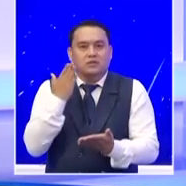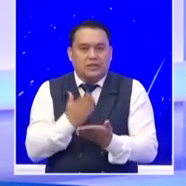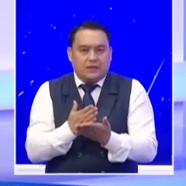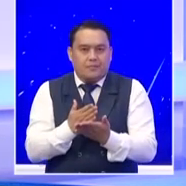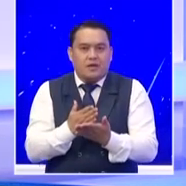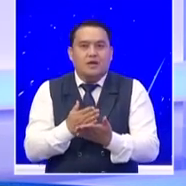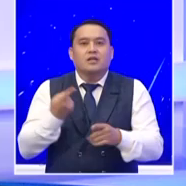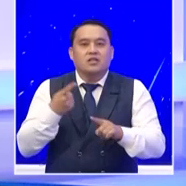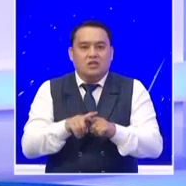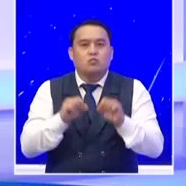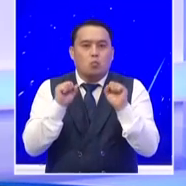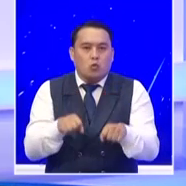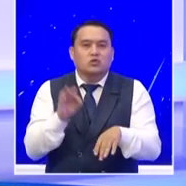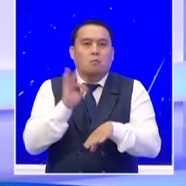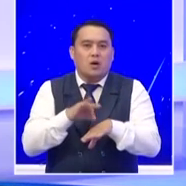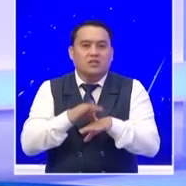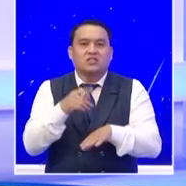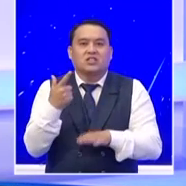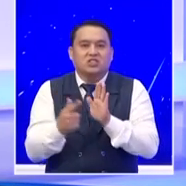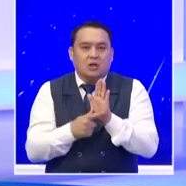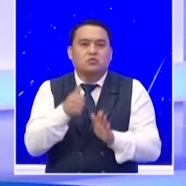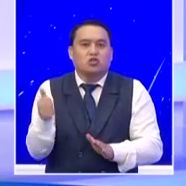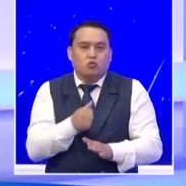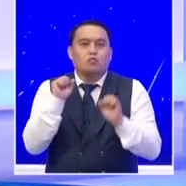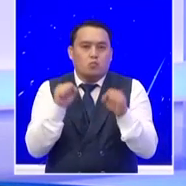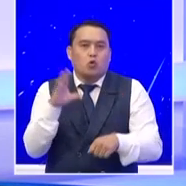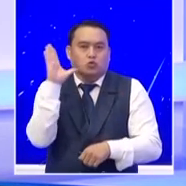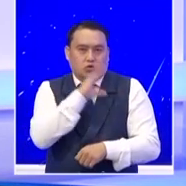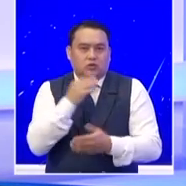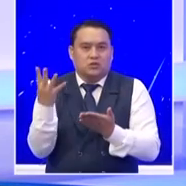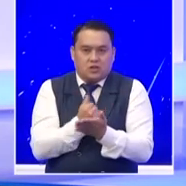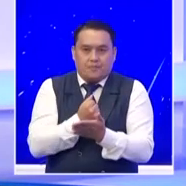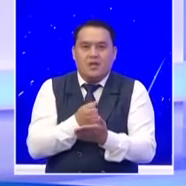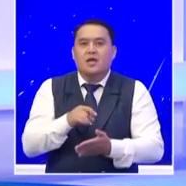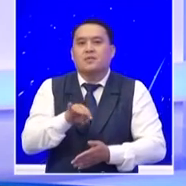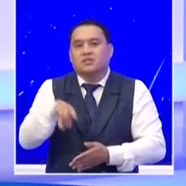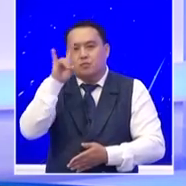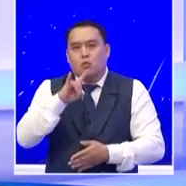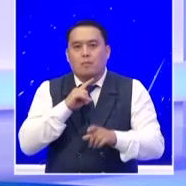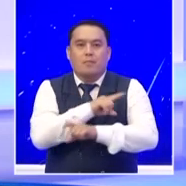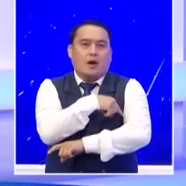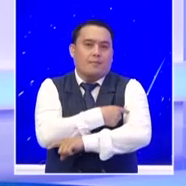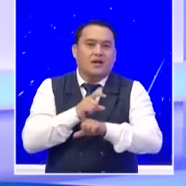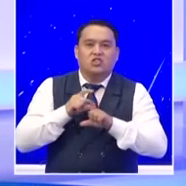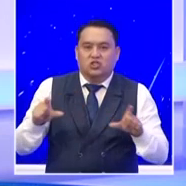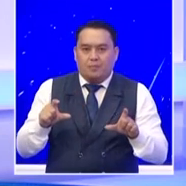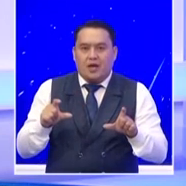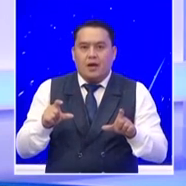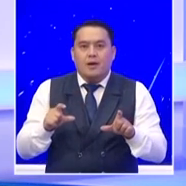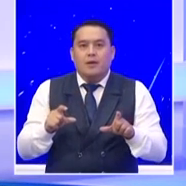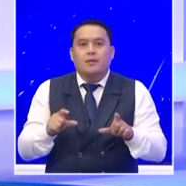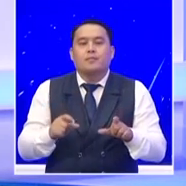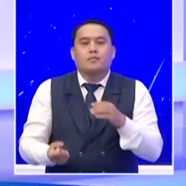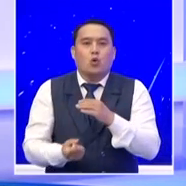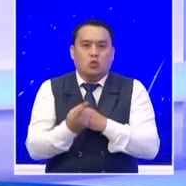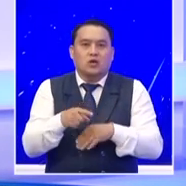способна выявить болезнь всего за каких-то 7 часов. Одну из них установили на базе Имбекши-Казахской многопрофильной районной больницы.